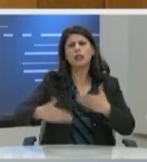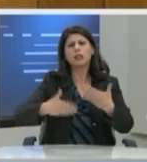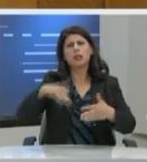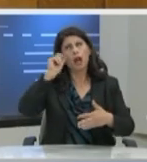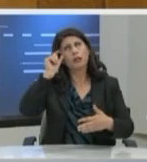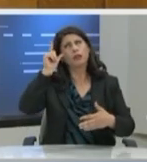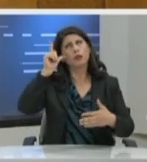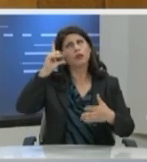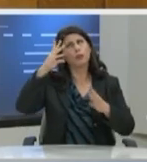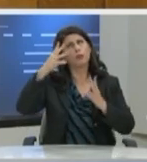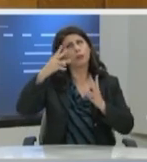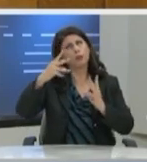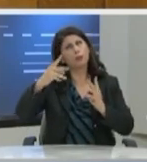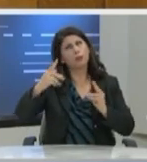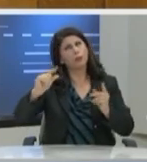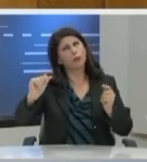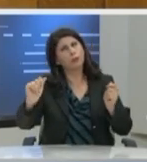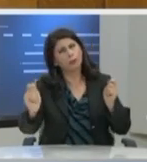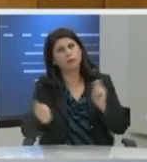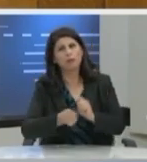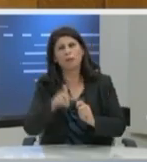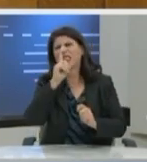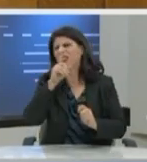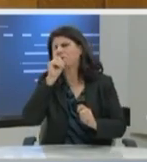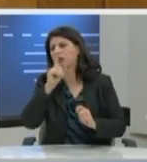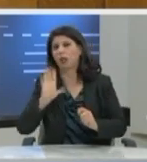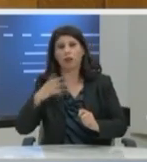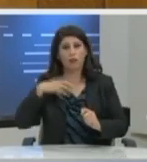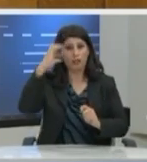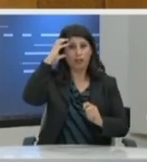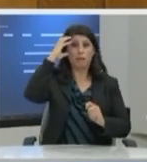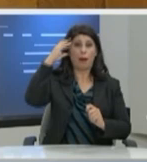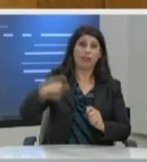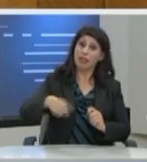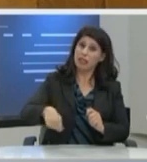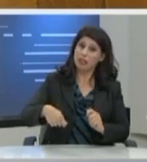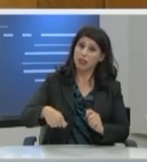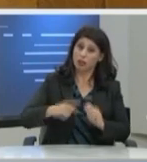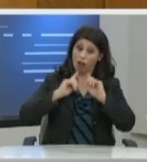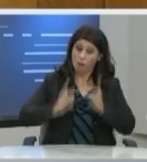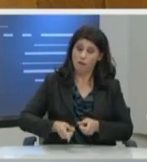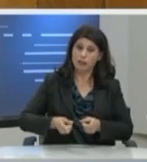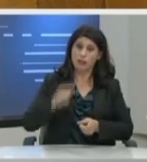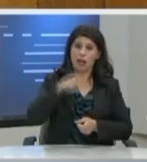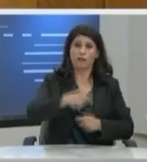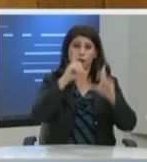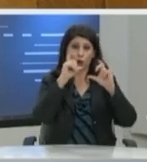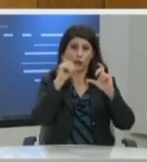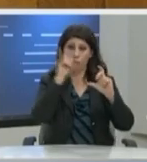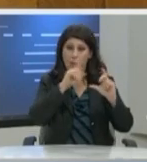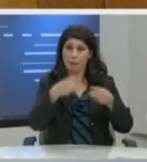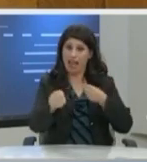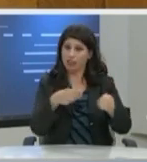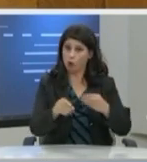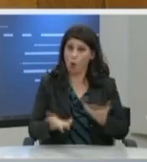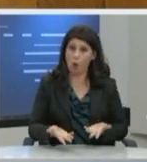και αυτή είναι η άποψή μου. Δεν θυμάμαι δικαστήριο που να είπε αυτή η φωτογραφία είναι πλαστή, να